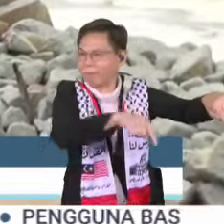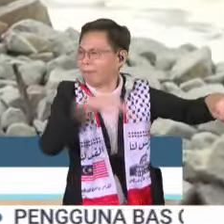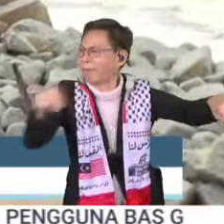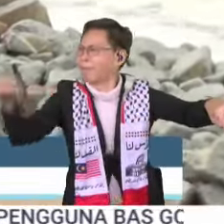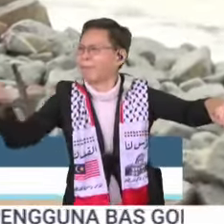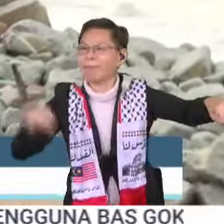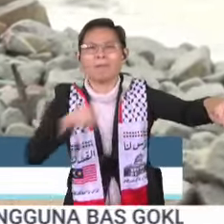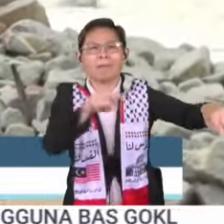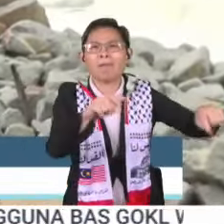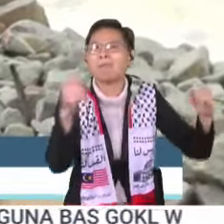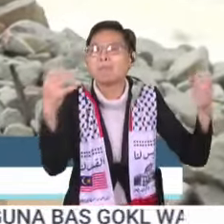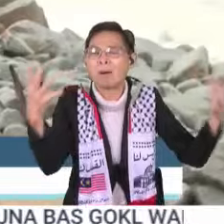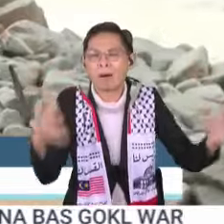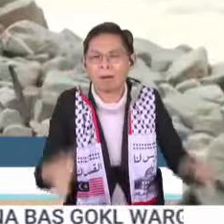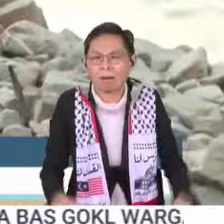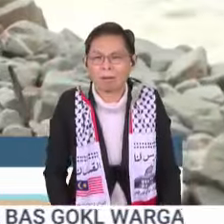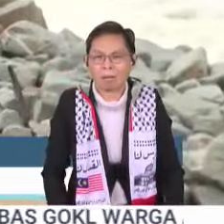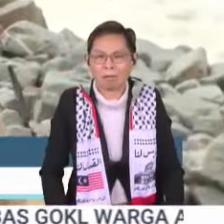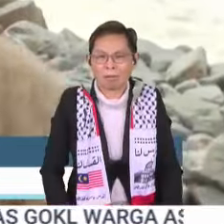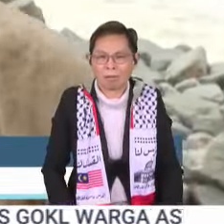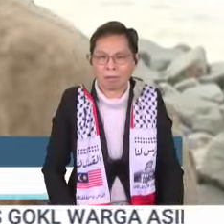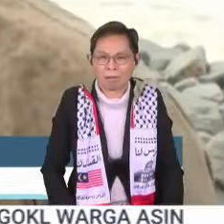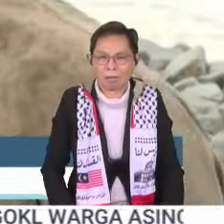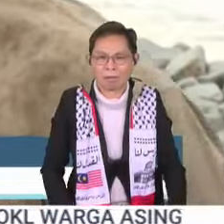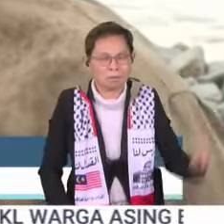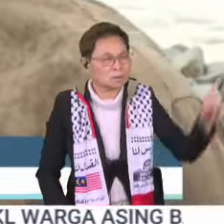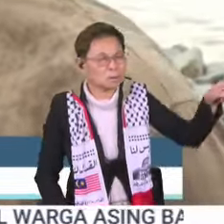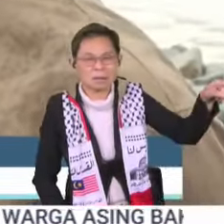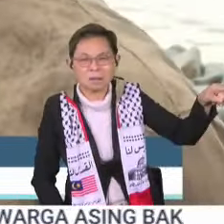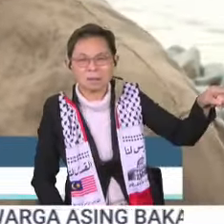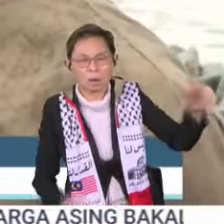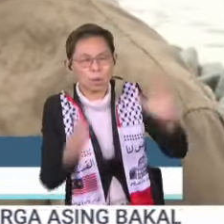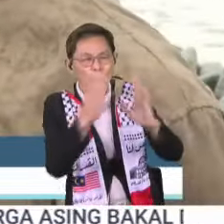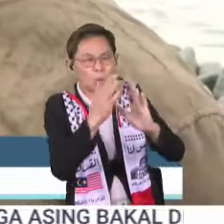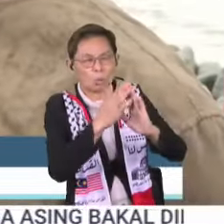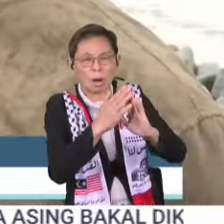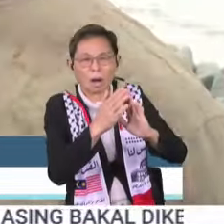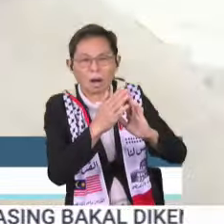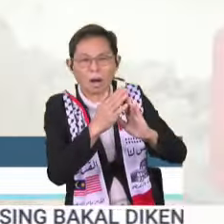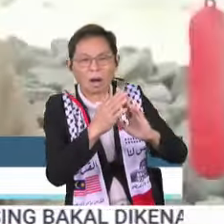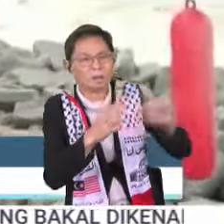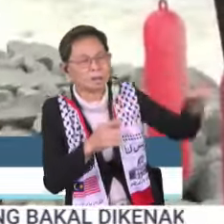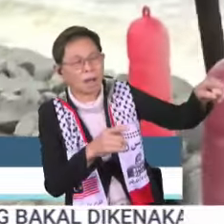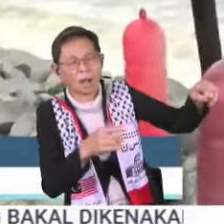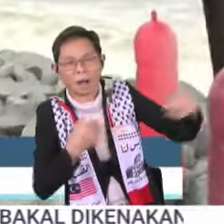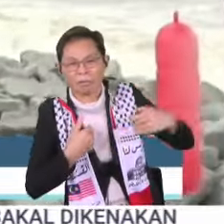eh. Kedah dua surah, lepas tu rumah ni.